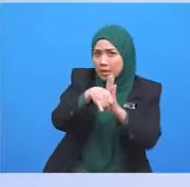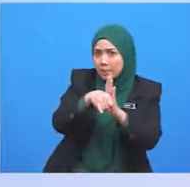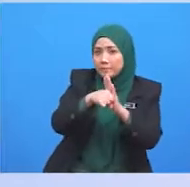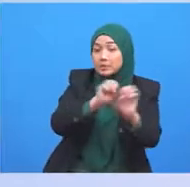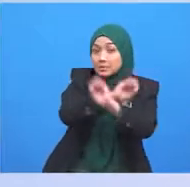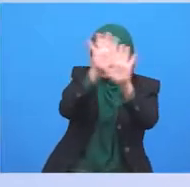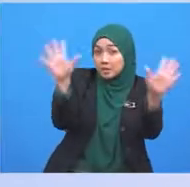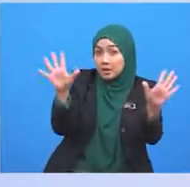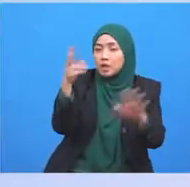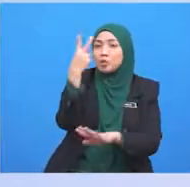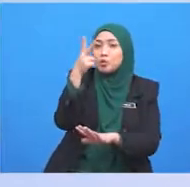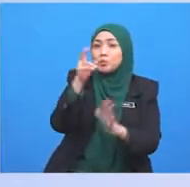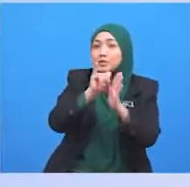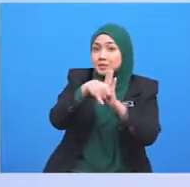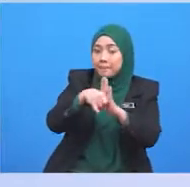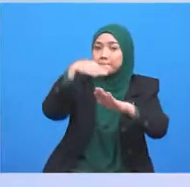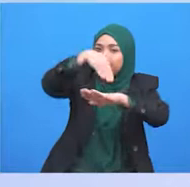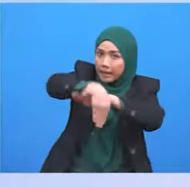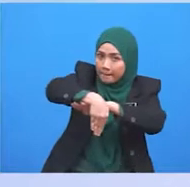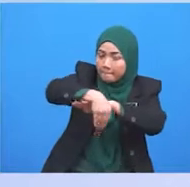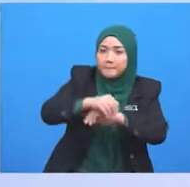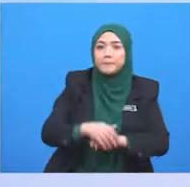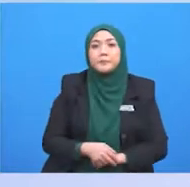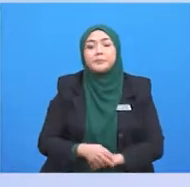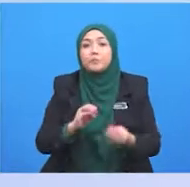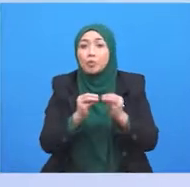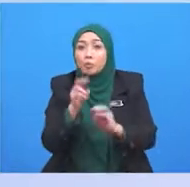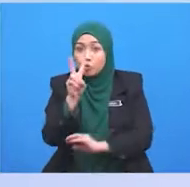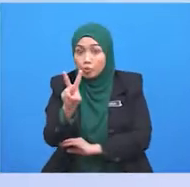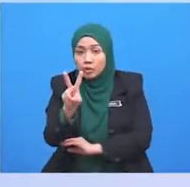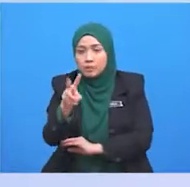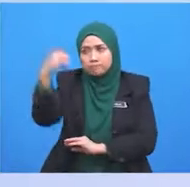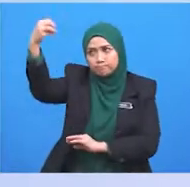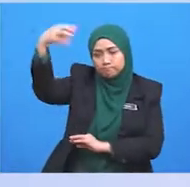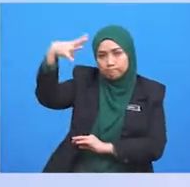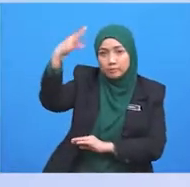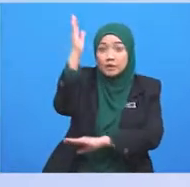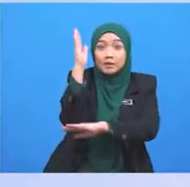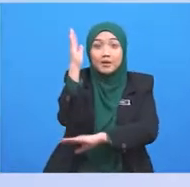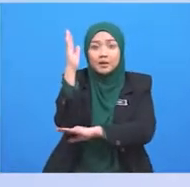12 jam waktu malam. Kedua, pancaran matahari waktu tengah hari tepat di